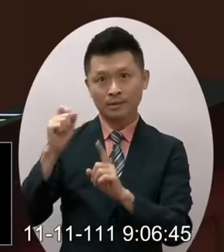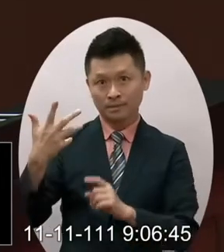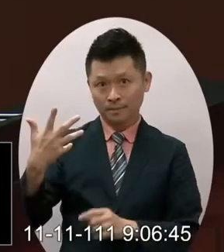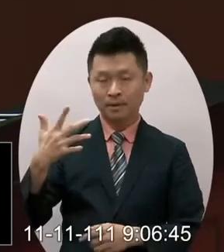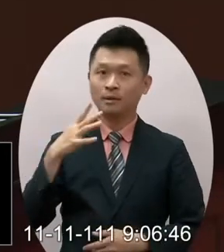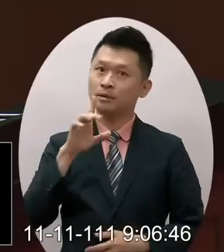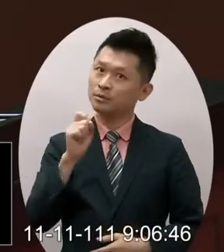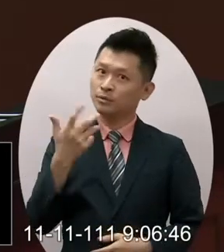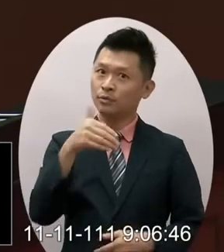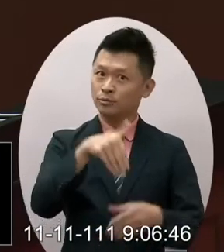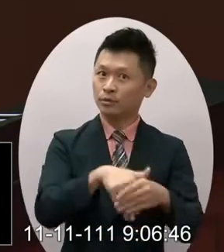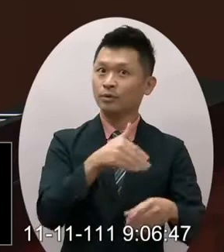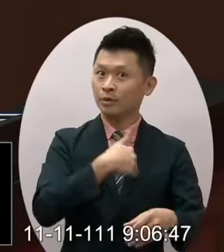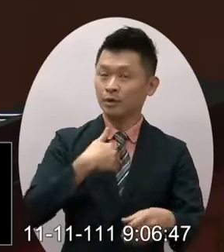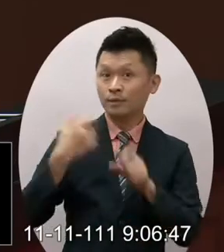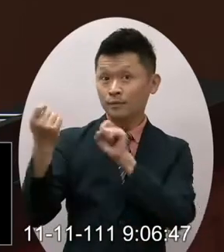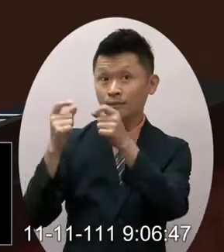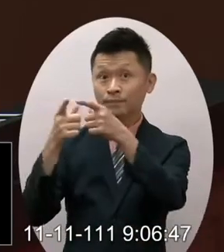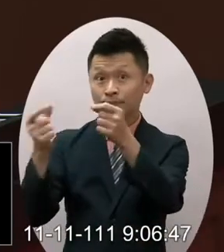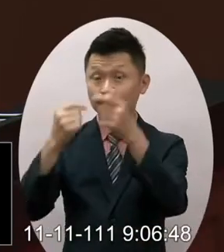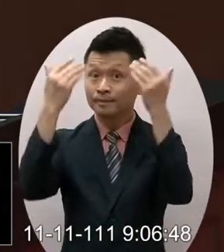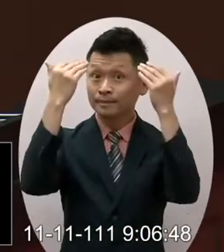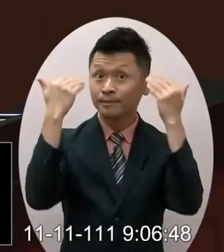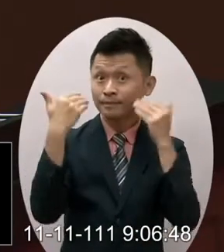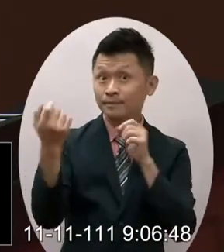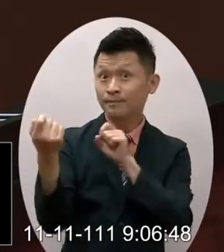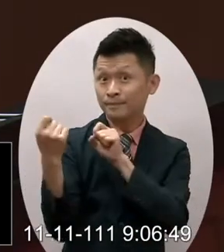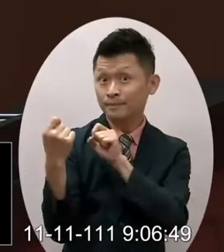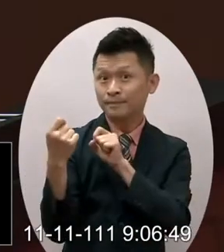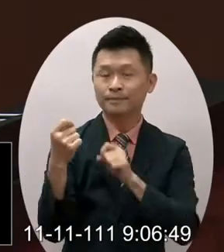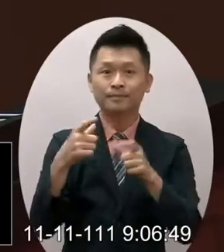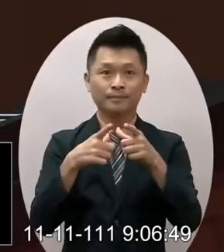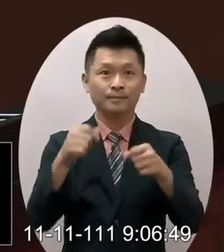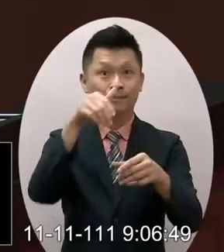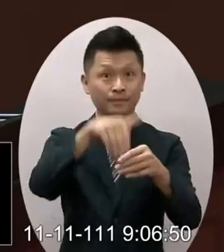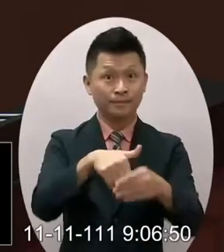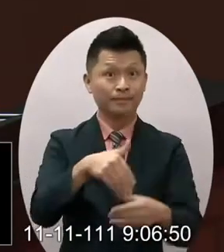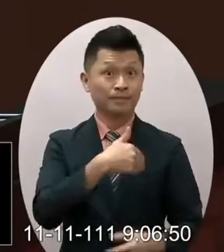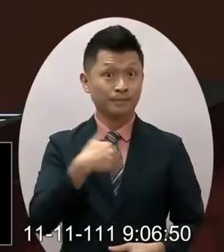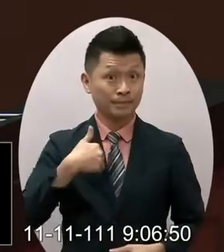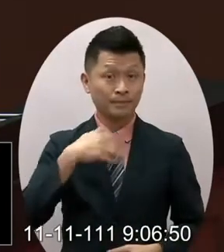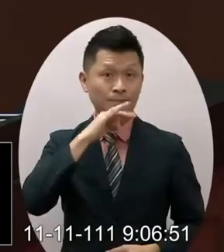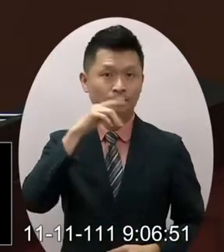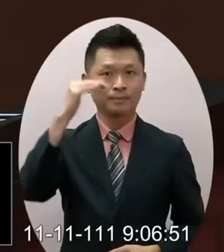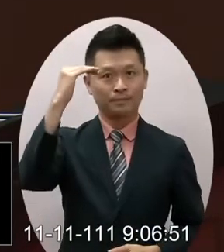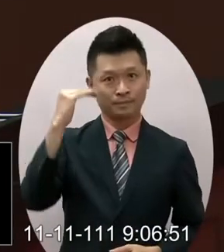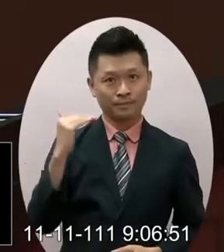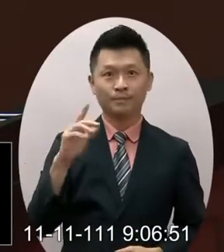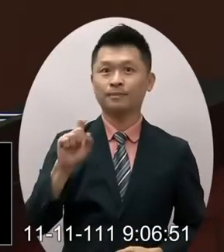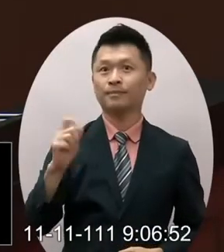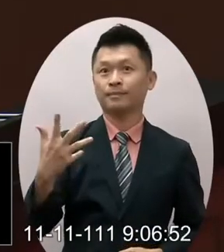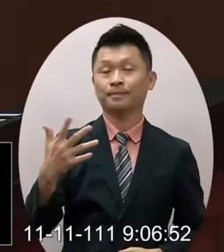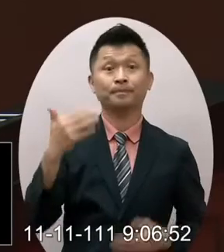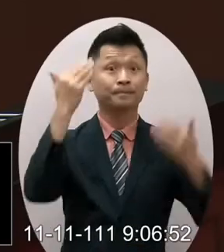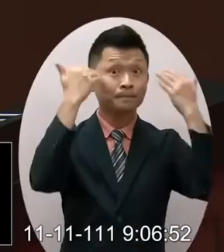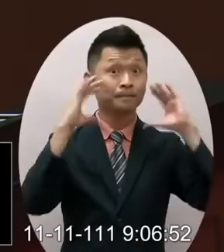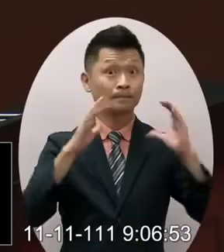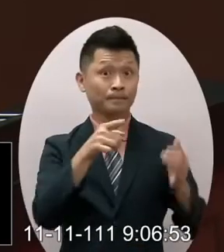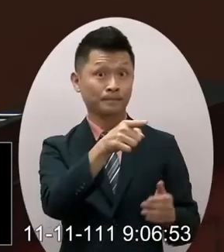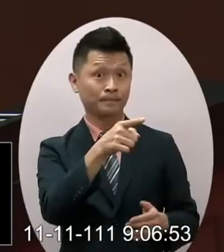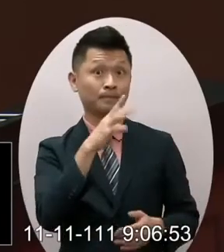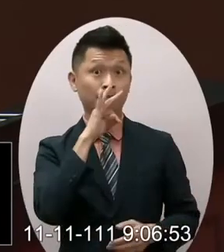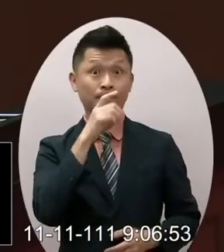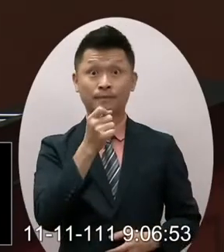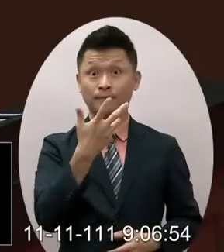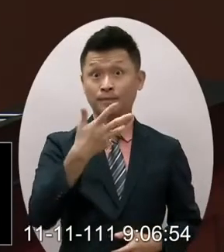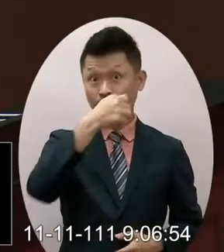16岁。周边的日韩等国近年已经将投票年龄降至18岁，韩国甚至可以让18岁